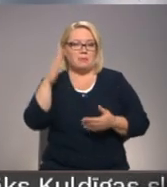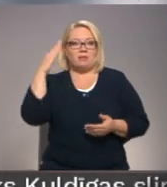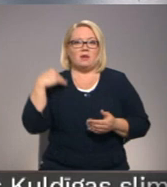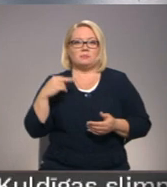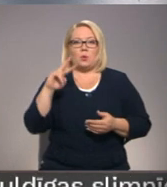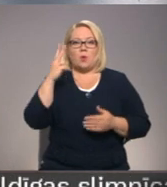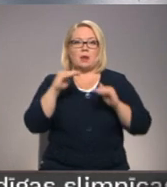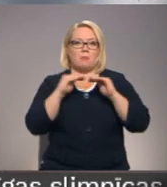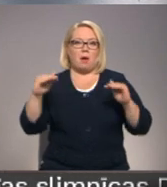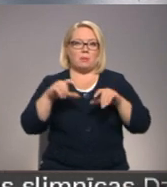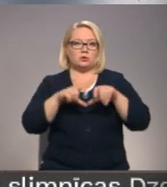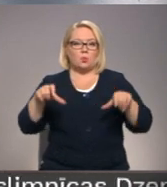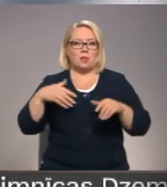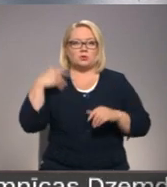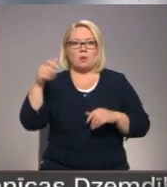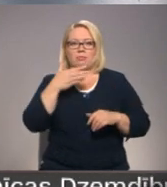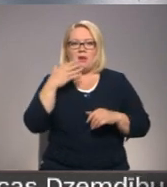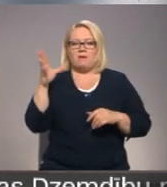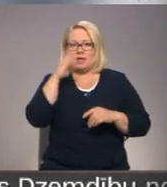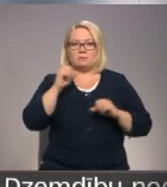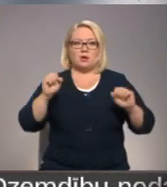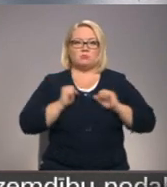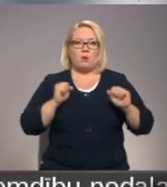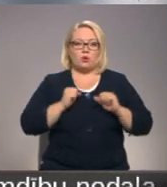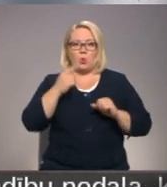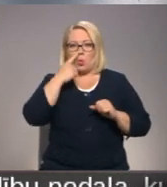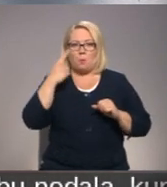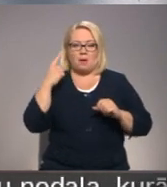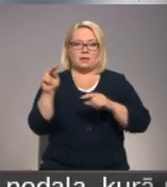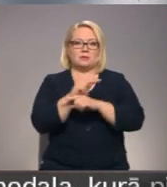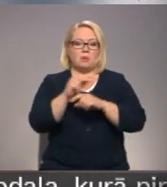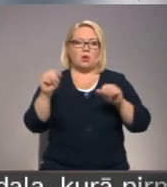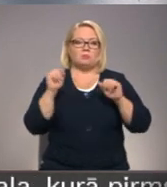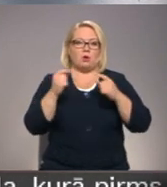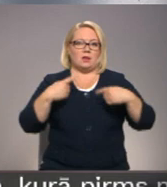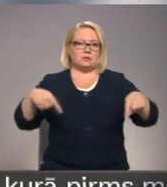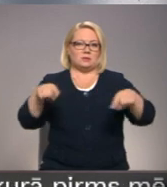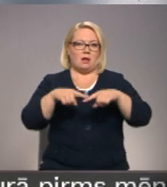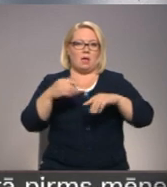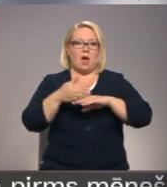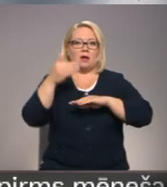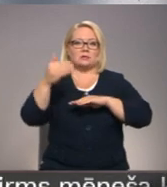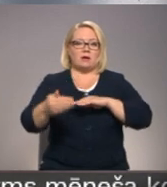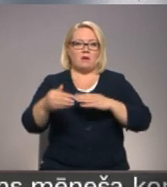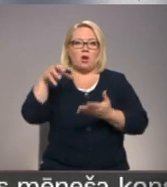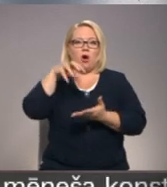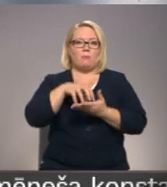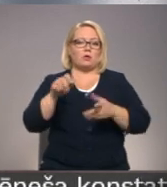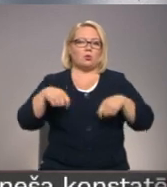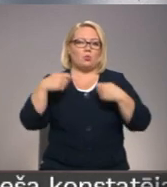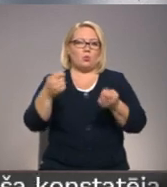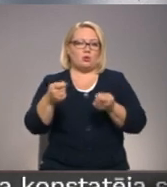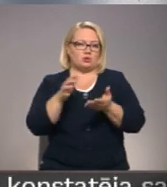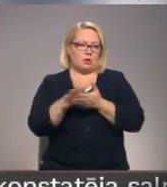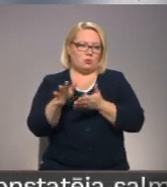otrās pamatskolas skolēniem nav iespējas sportot nu pat izremontētajā sporta zālē. Aizkavēsies objektu nodošana eksploatācijā. Par